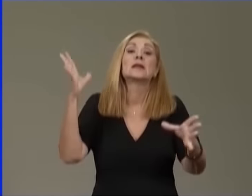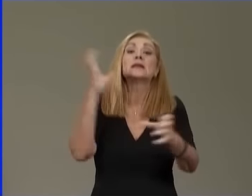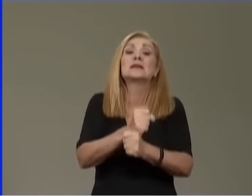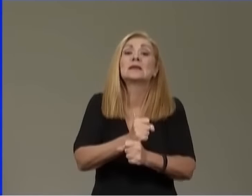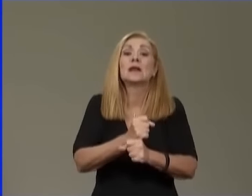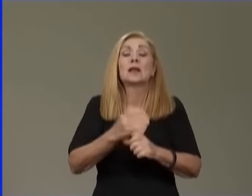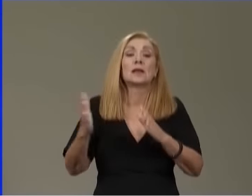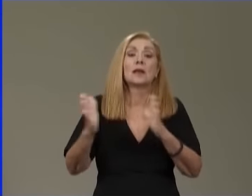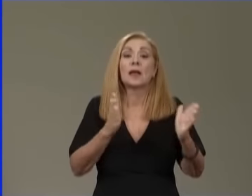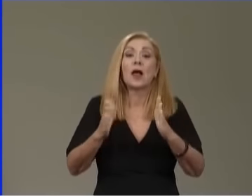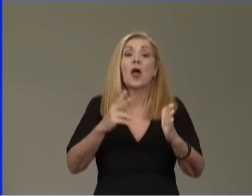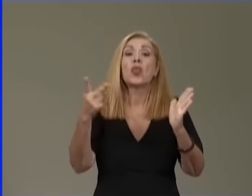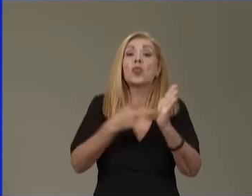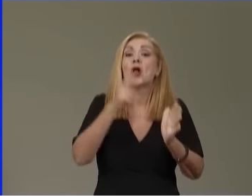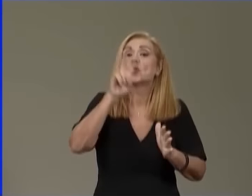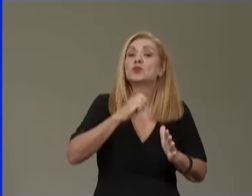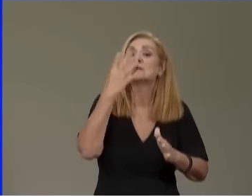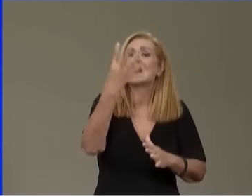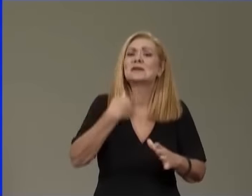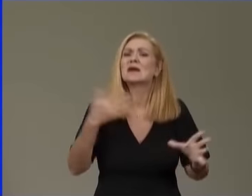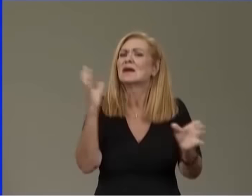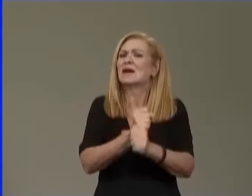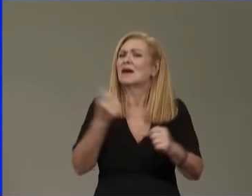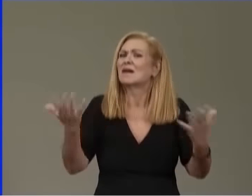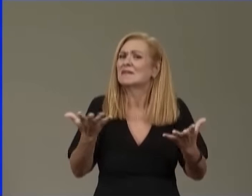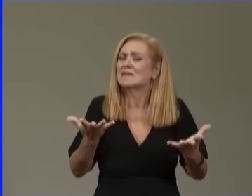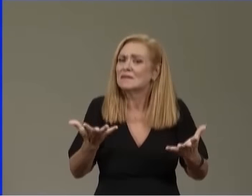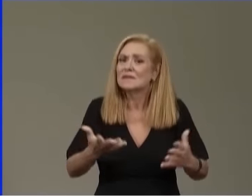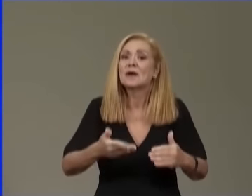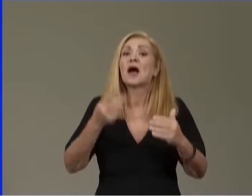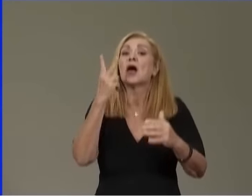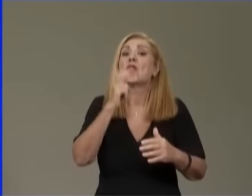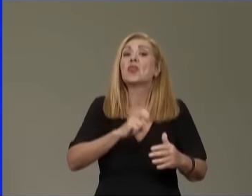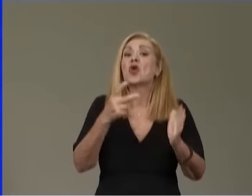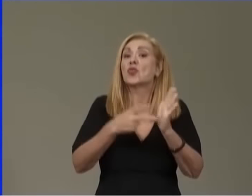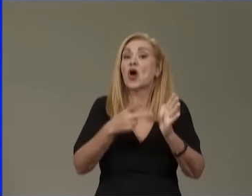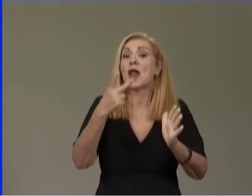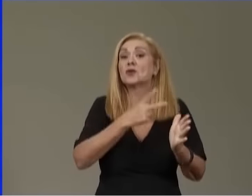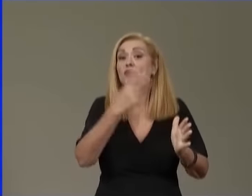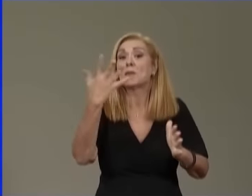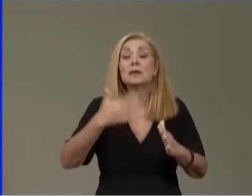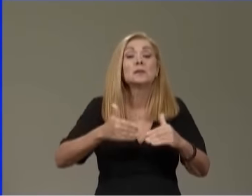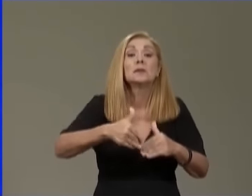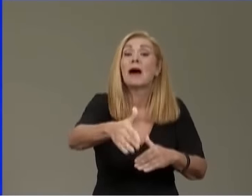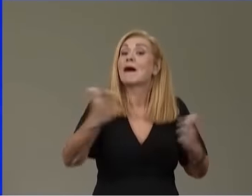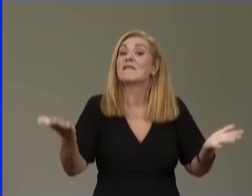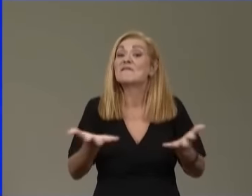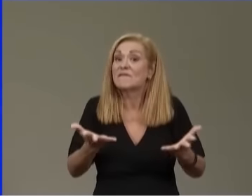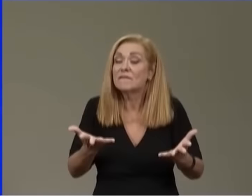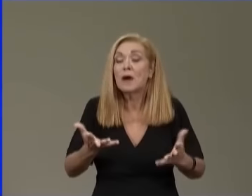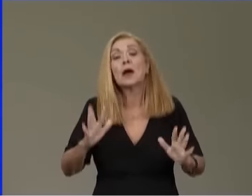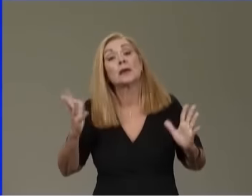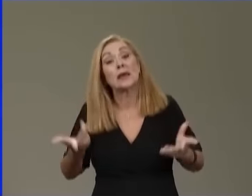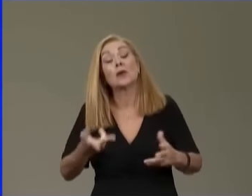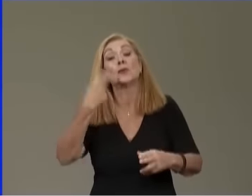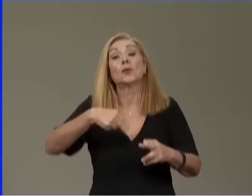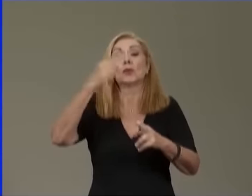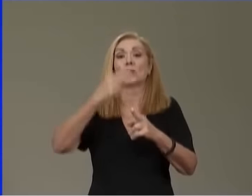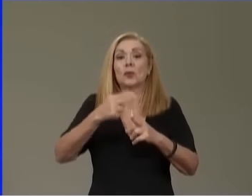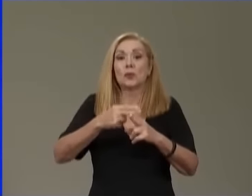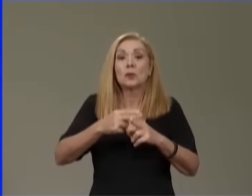στο 2024, τι φέρνει το 2025 και κυρίως πώς θα οδηγηθούμε